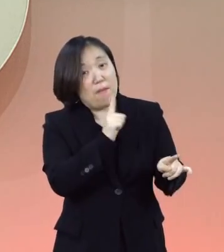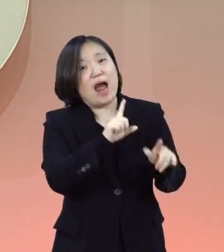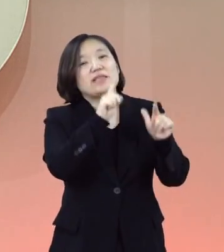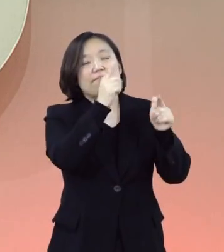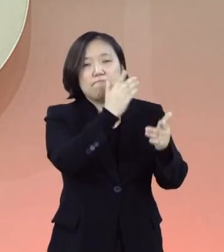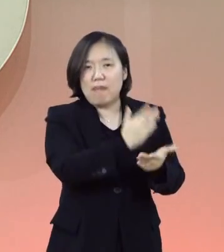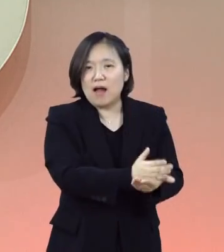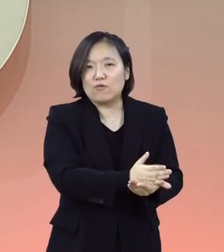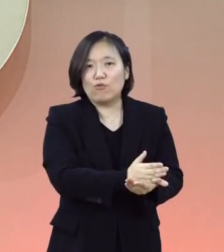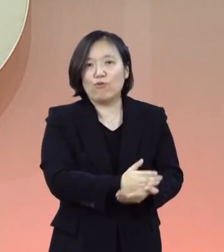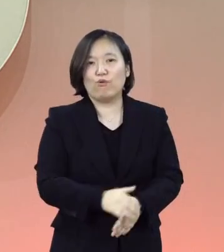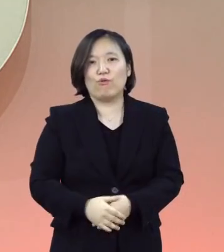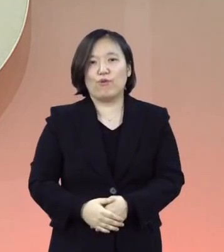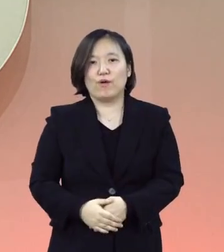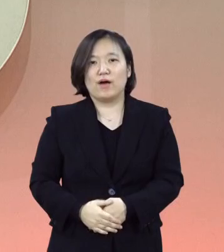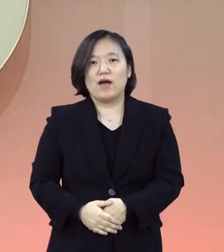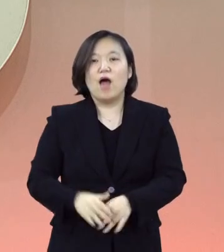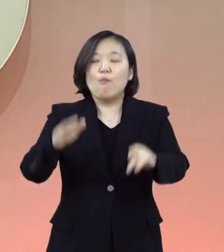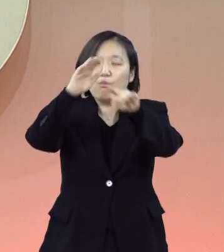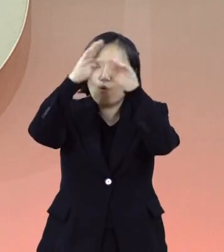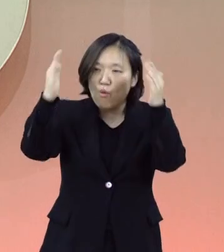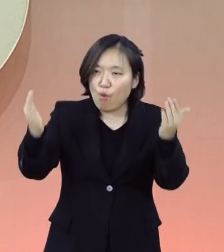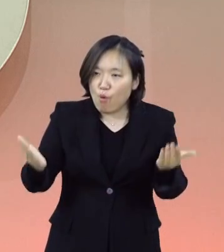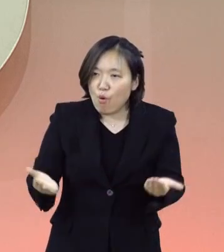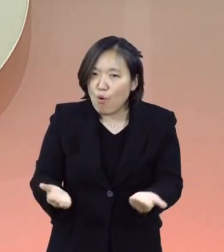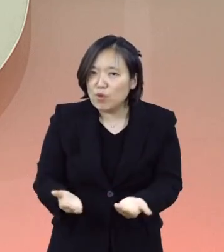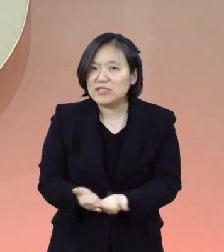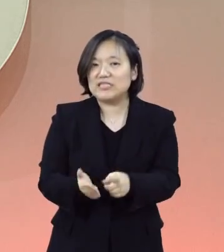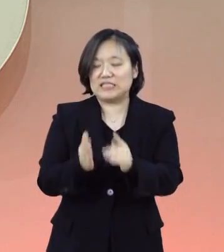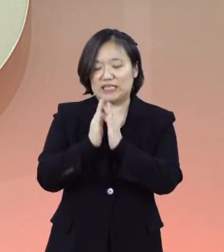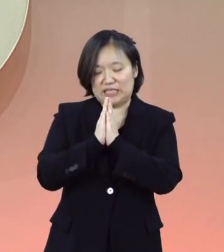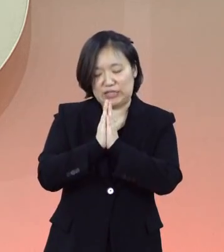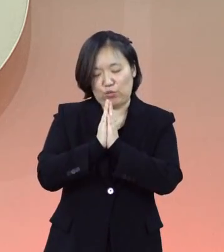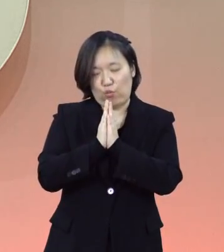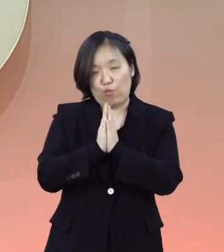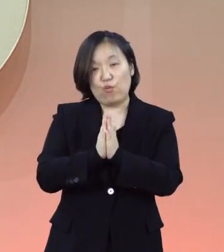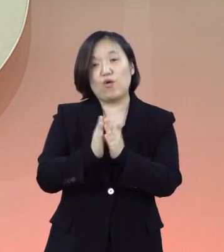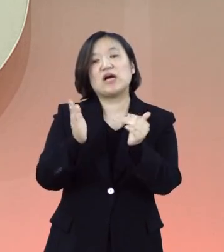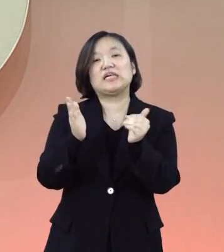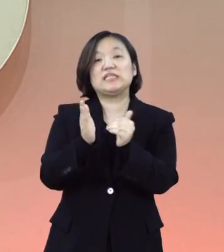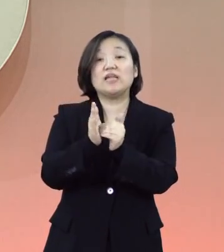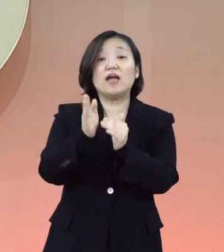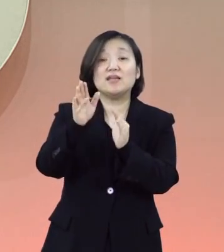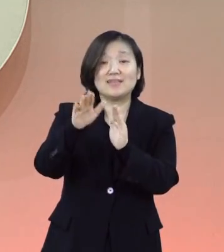것을 초월해서 모든 기도의 마지막 마무리는